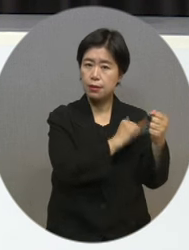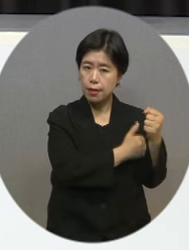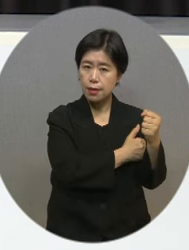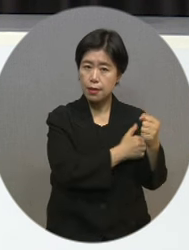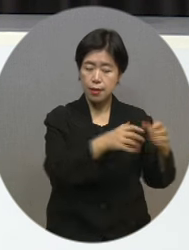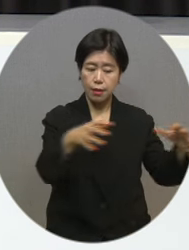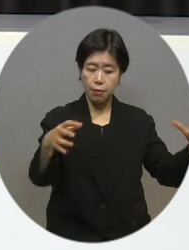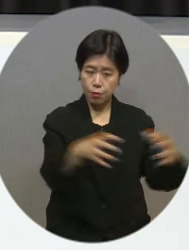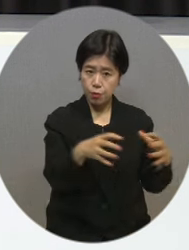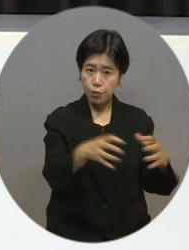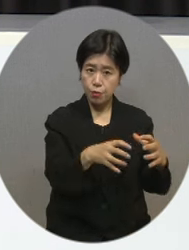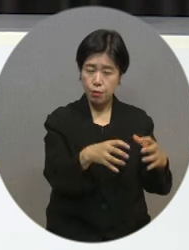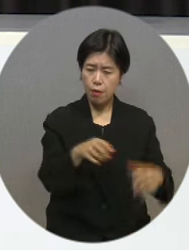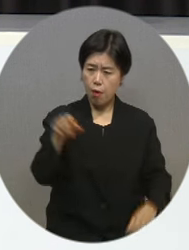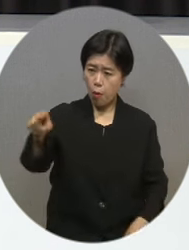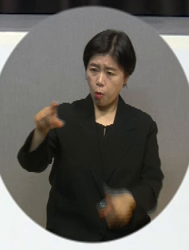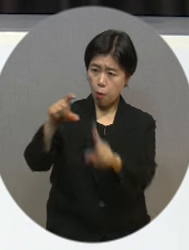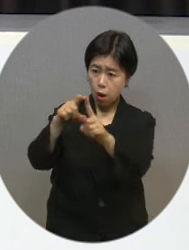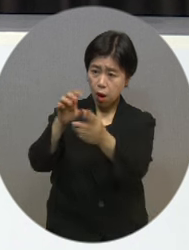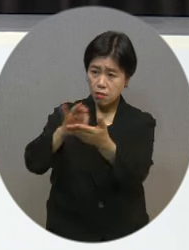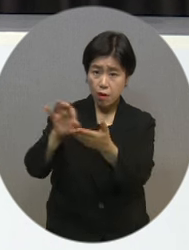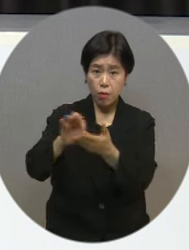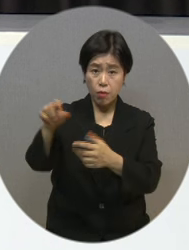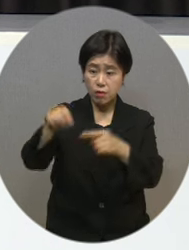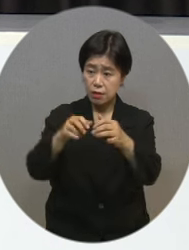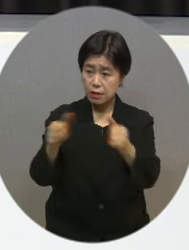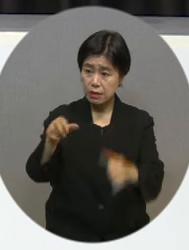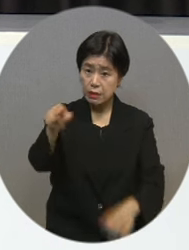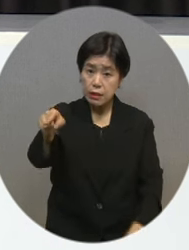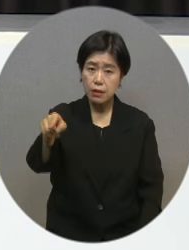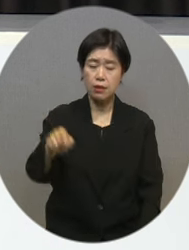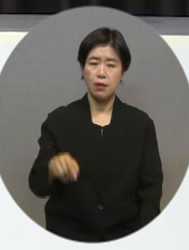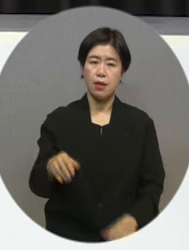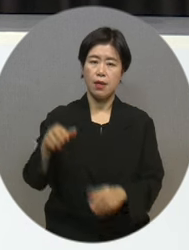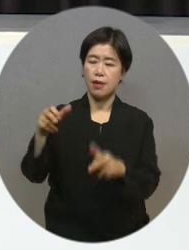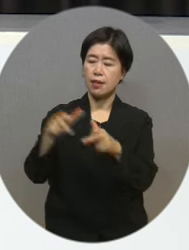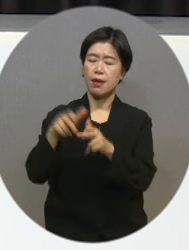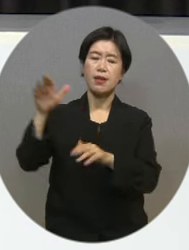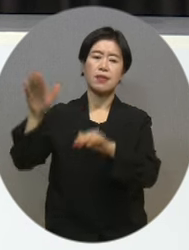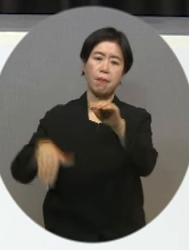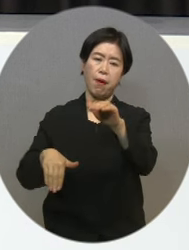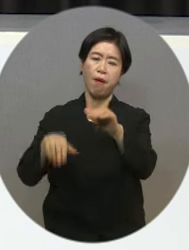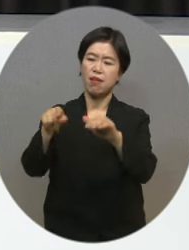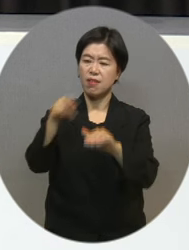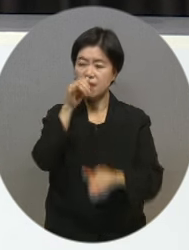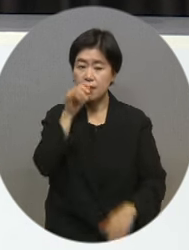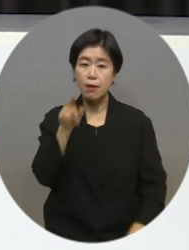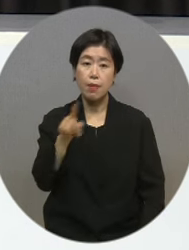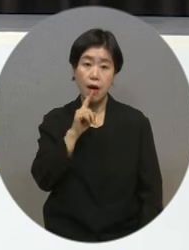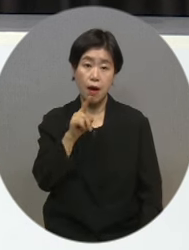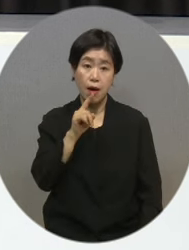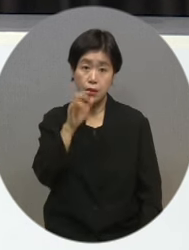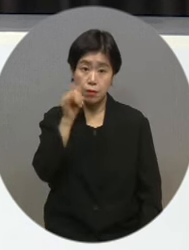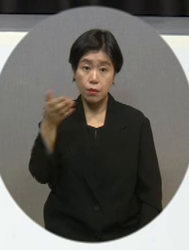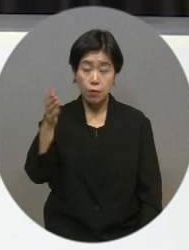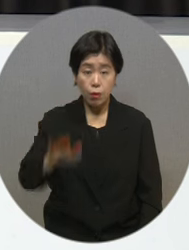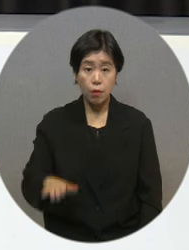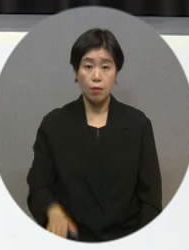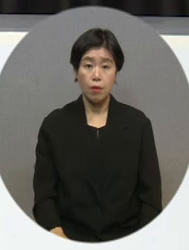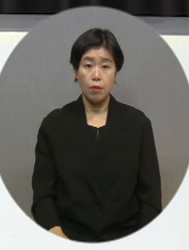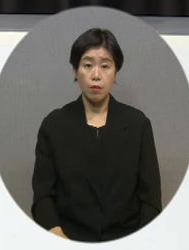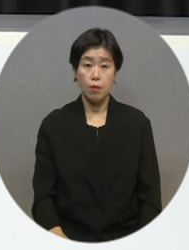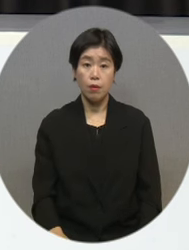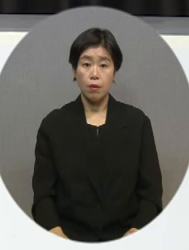이건 장애인 차별 용어다 하면서 진정을 내요. 근데 단한 번도 국가인권위원회가